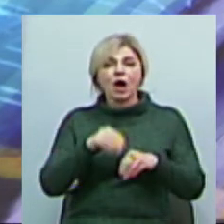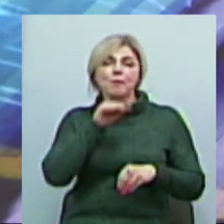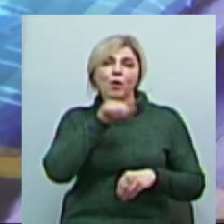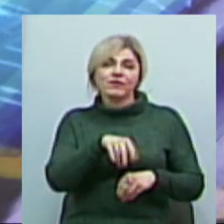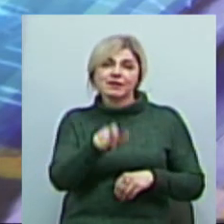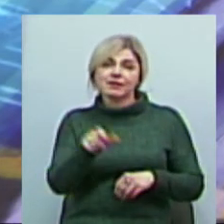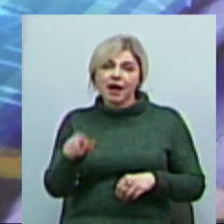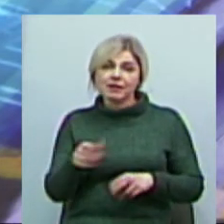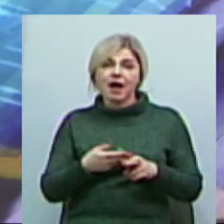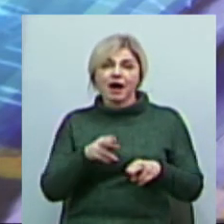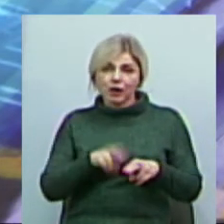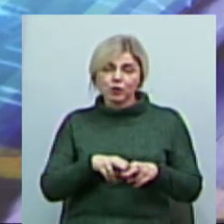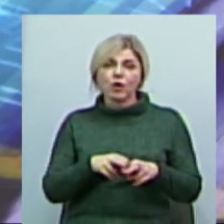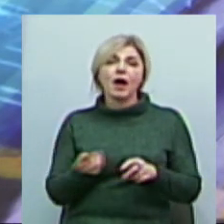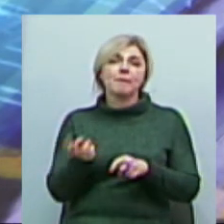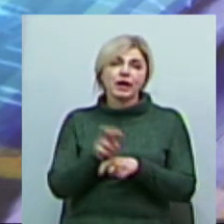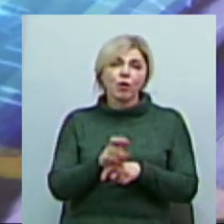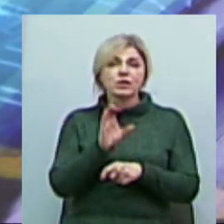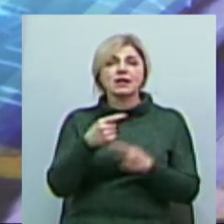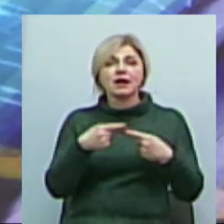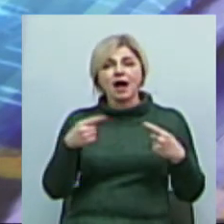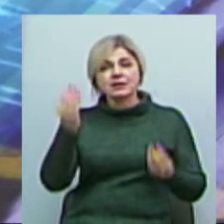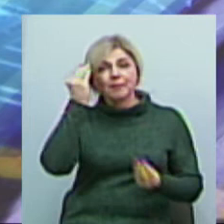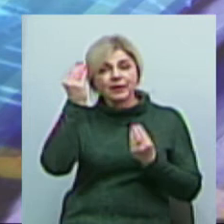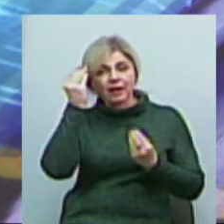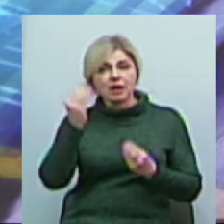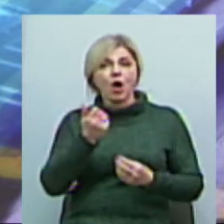которые приходят с разных точек зрения, потому что когда